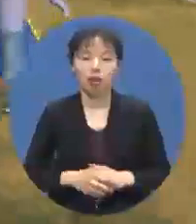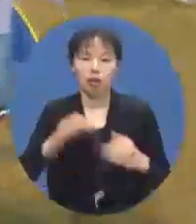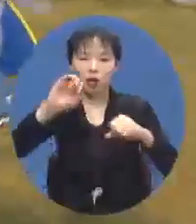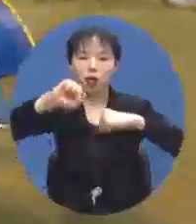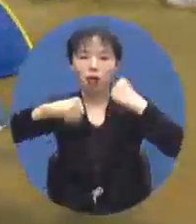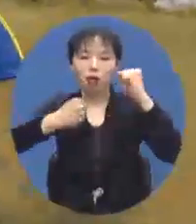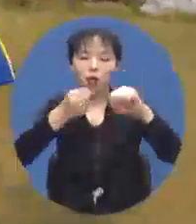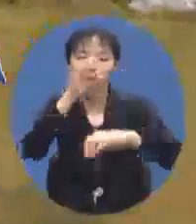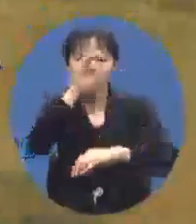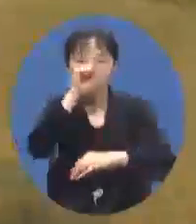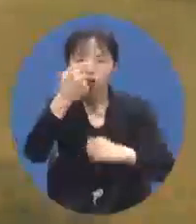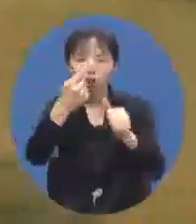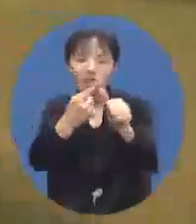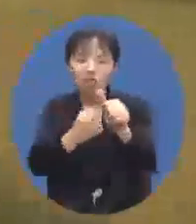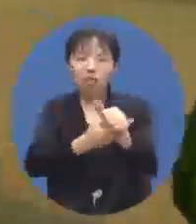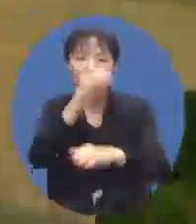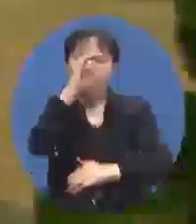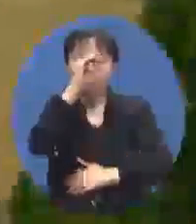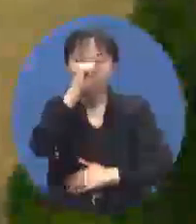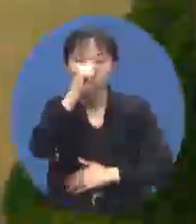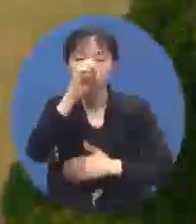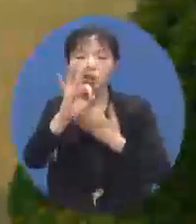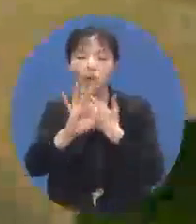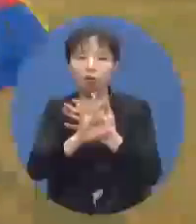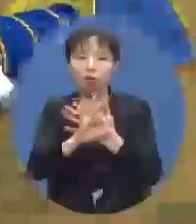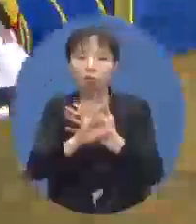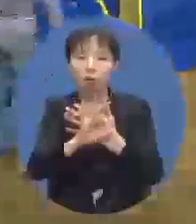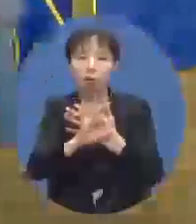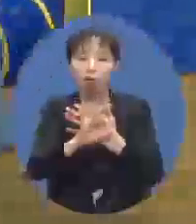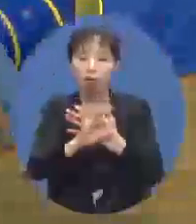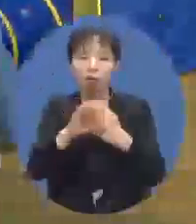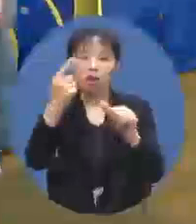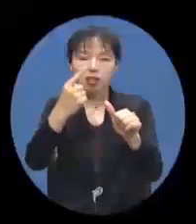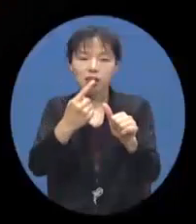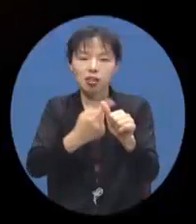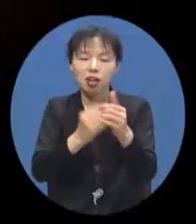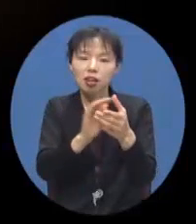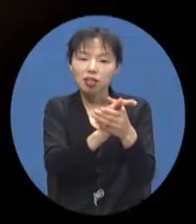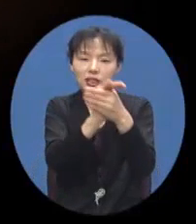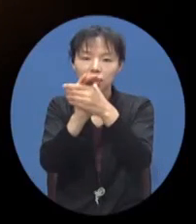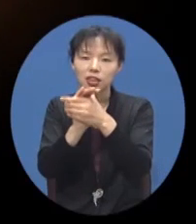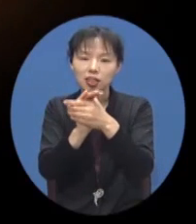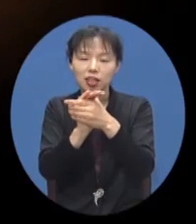동물을 좋아하고 자연을 좋아한다면 자연 친화 지능이 높을 겁니다.